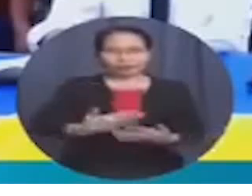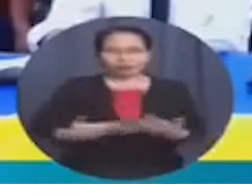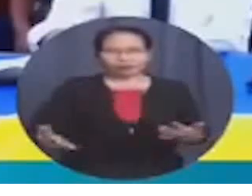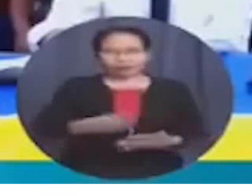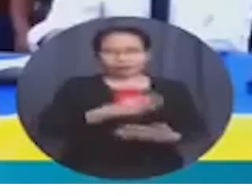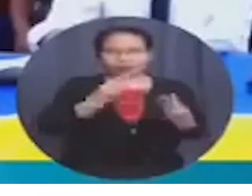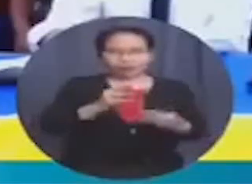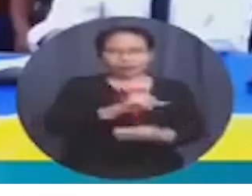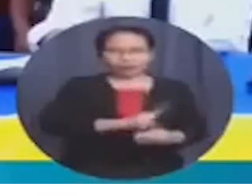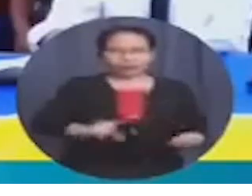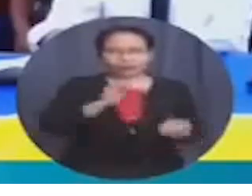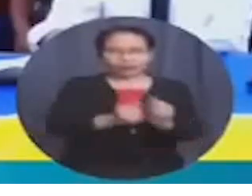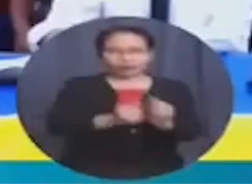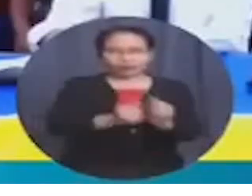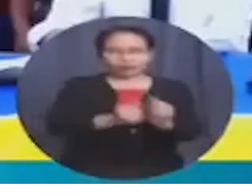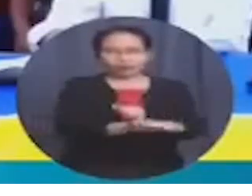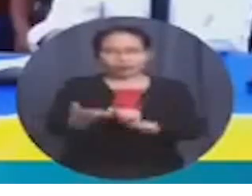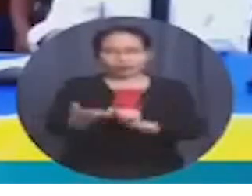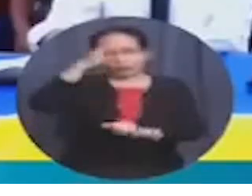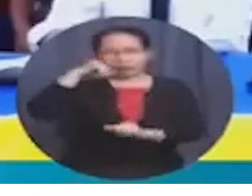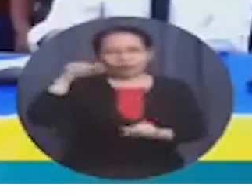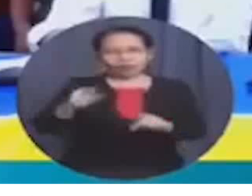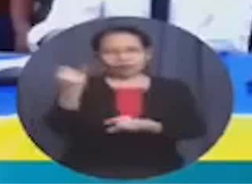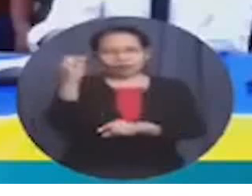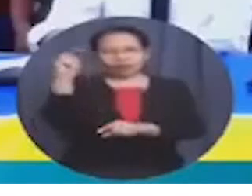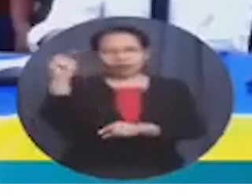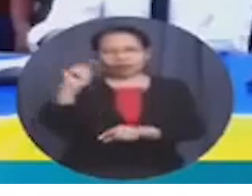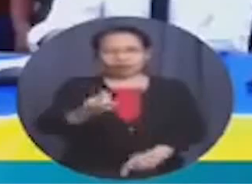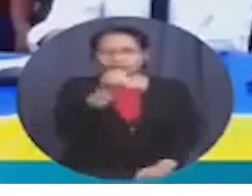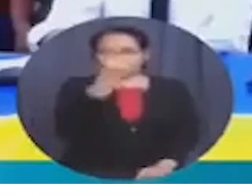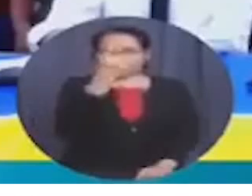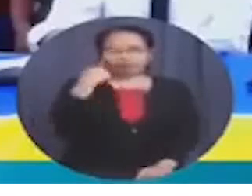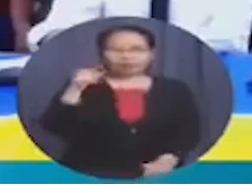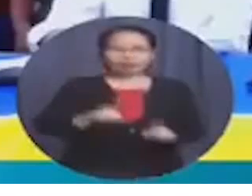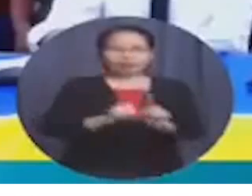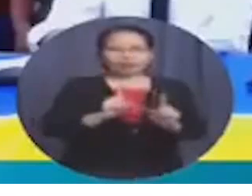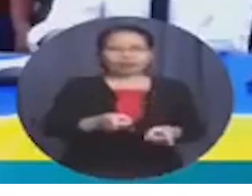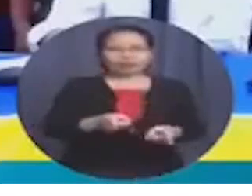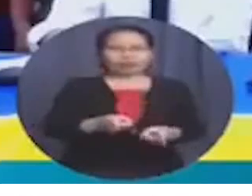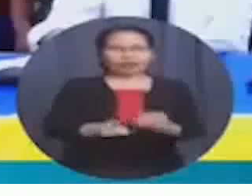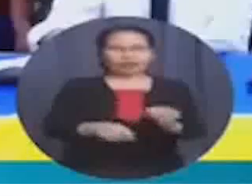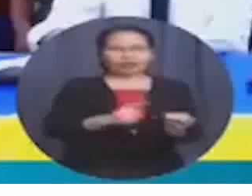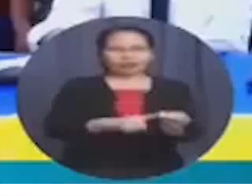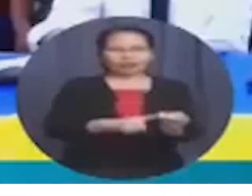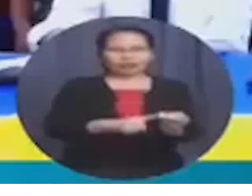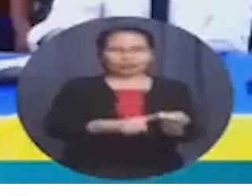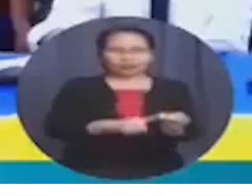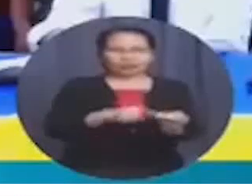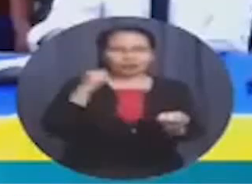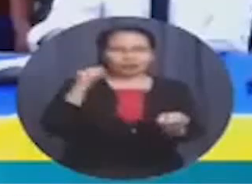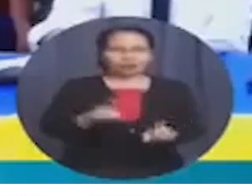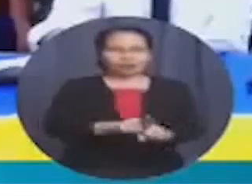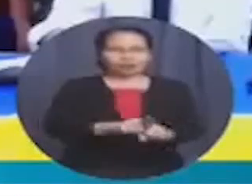Panginoon. Kapatid, sa Japan, naintindihan kaya ni kapatid na yung sagot ko kanina, ni kapatid na Lorna,